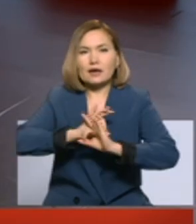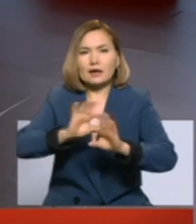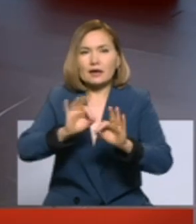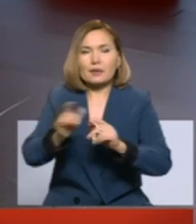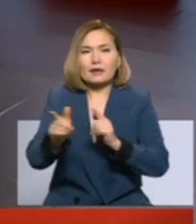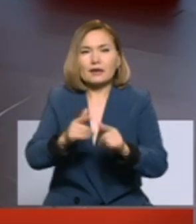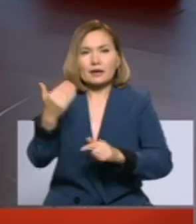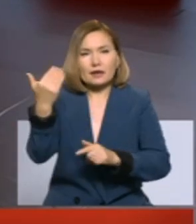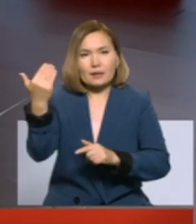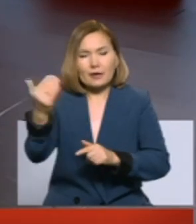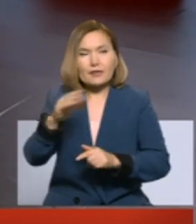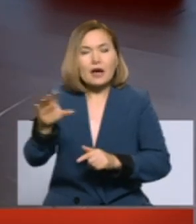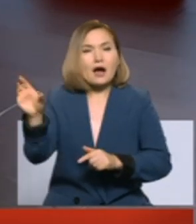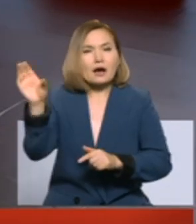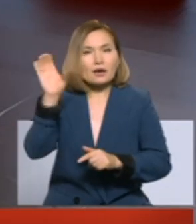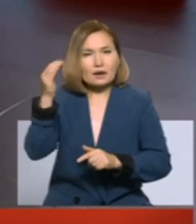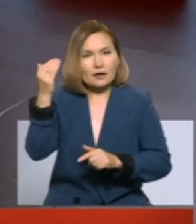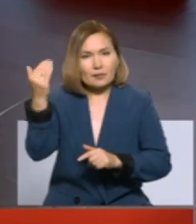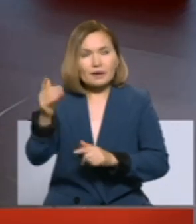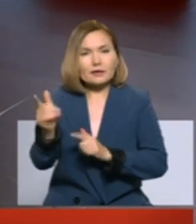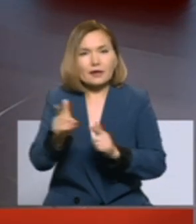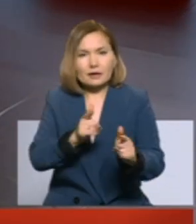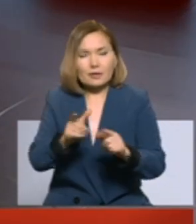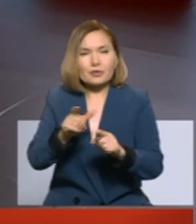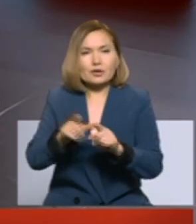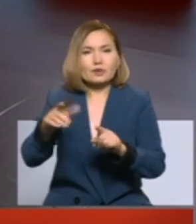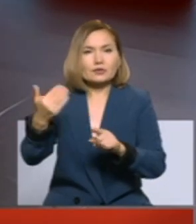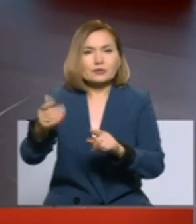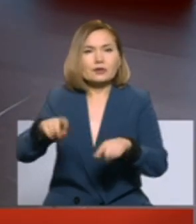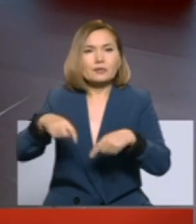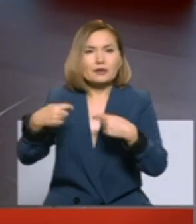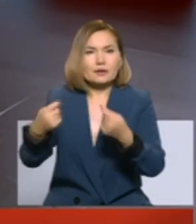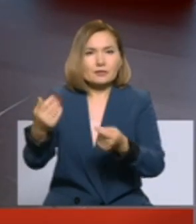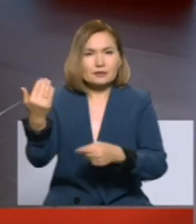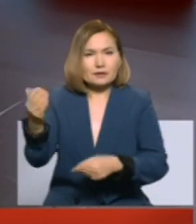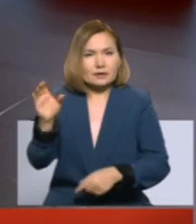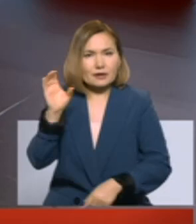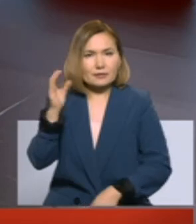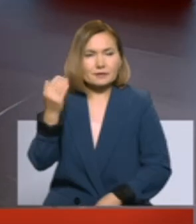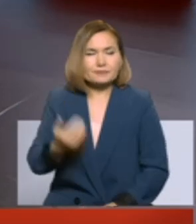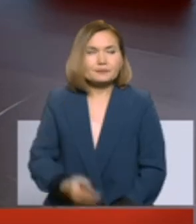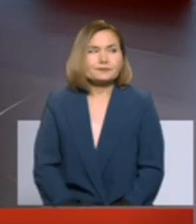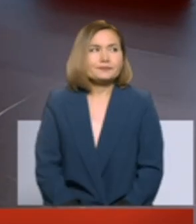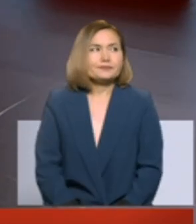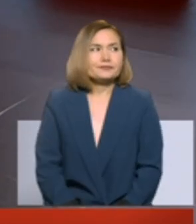Аягөз Оралбай қызы айтып берсін. Аягөз, сіз эфирдесіз.